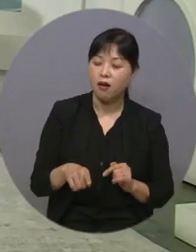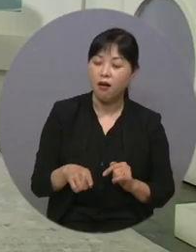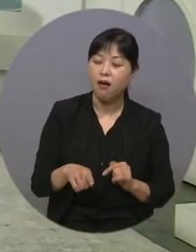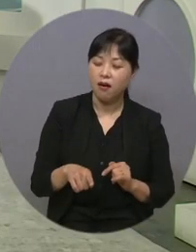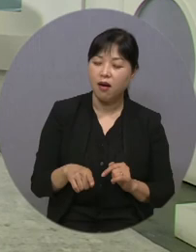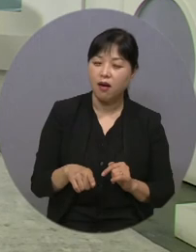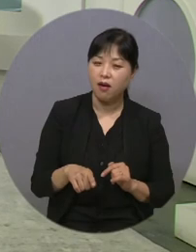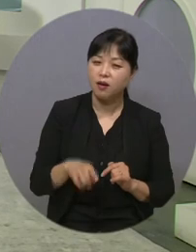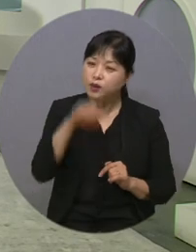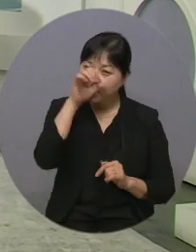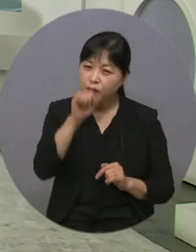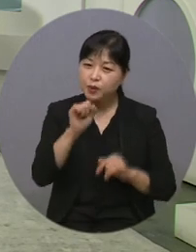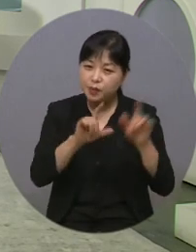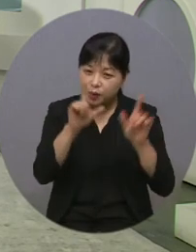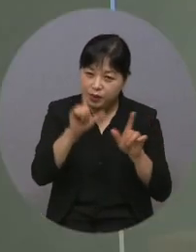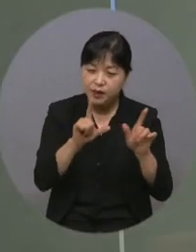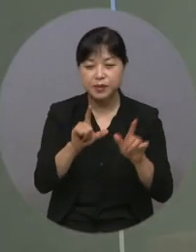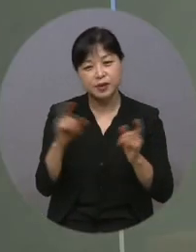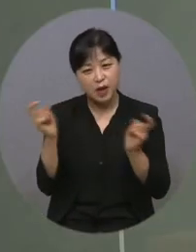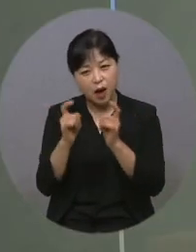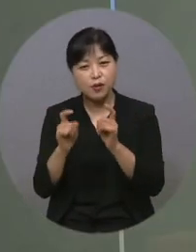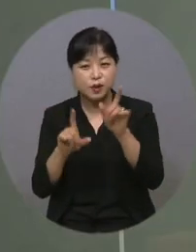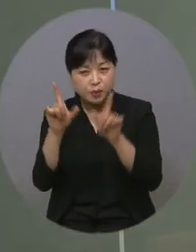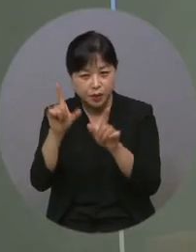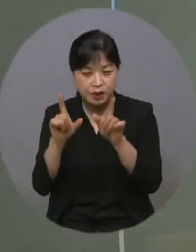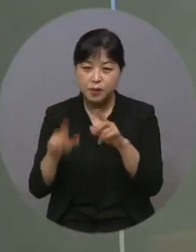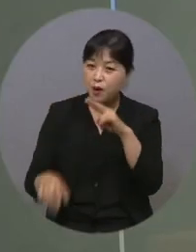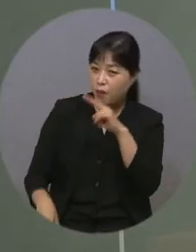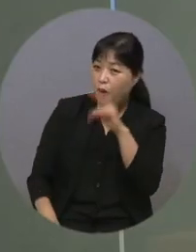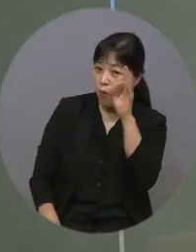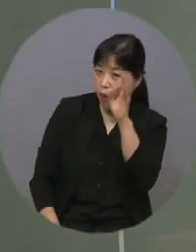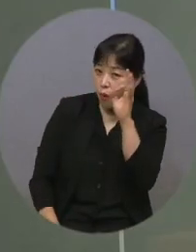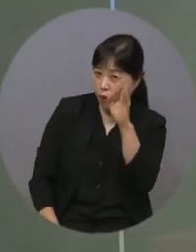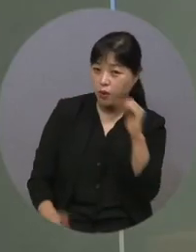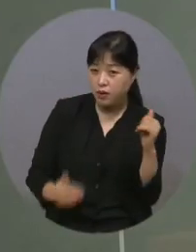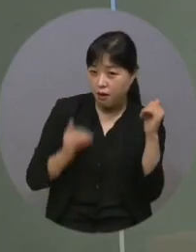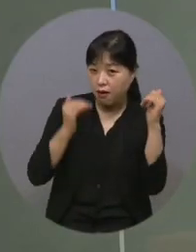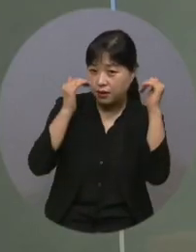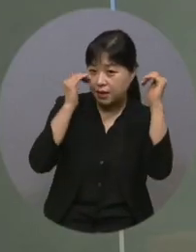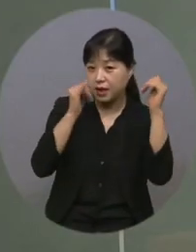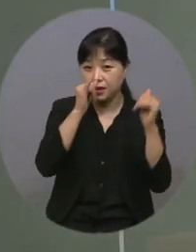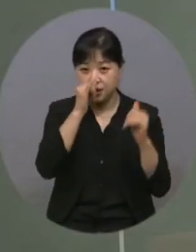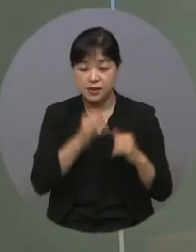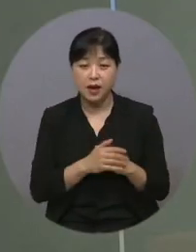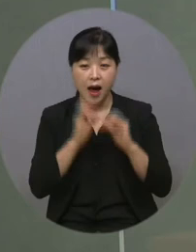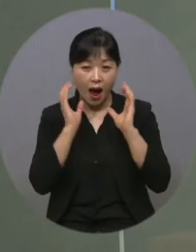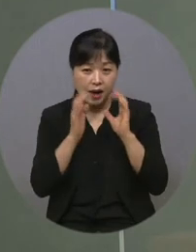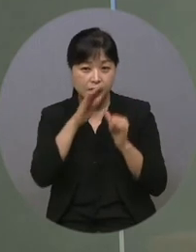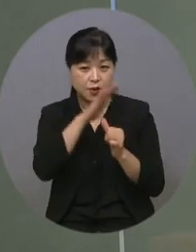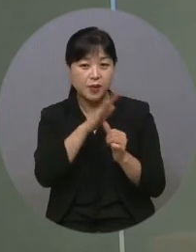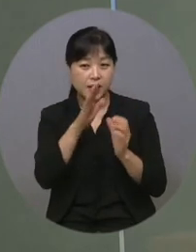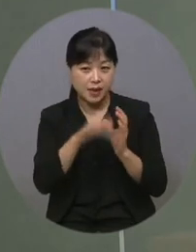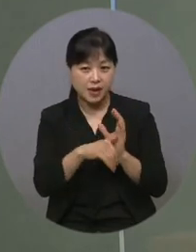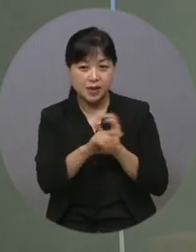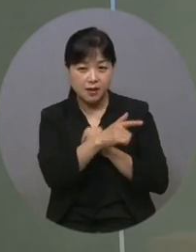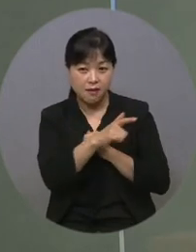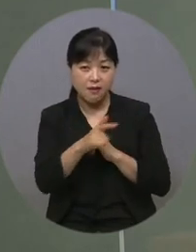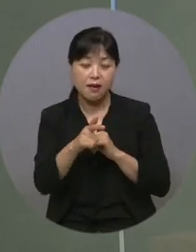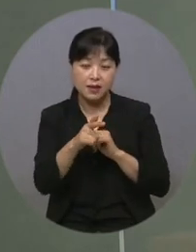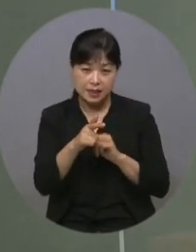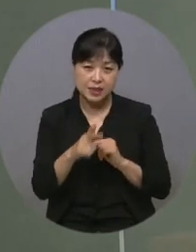이런 좋은 모습도 보고 그러면서 성장하다 보니까 이 유년기의 추억들이